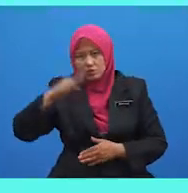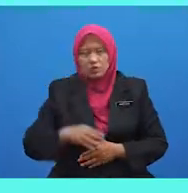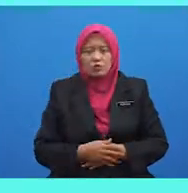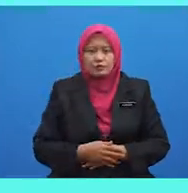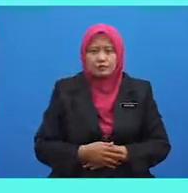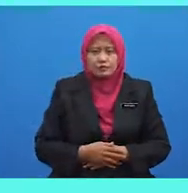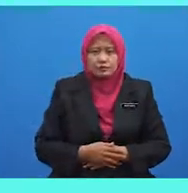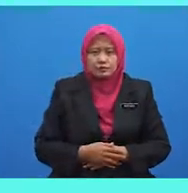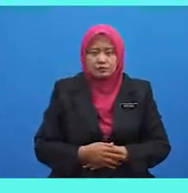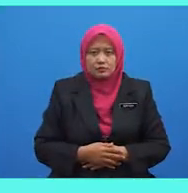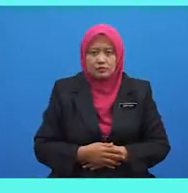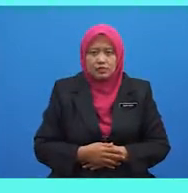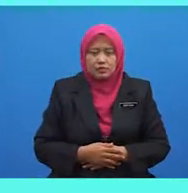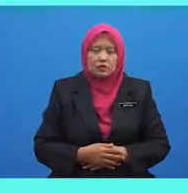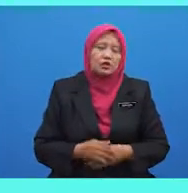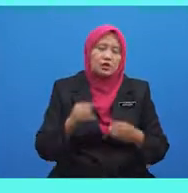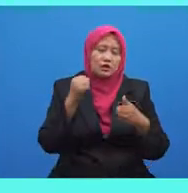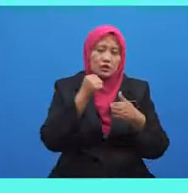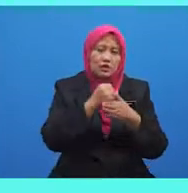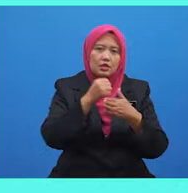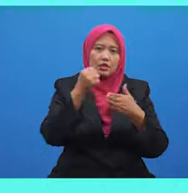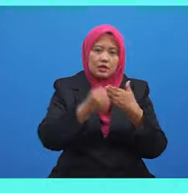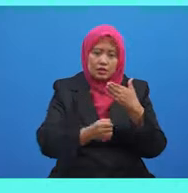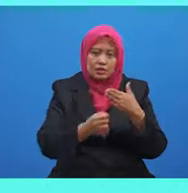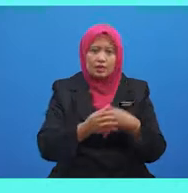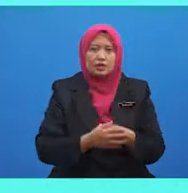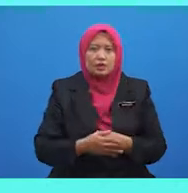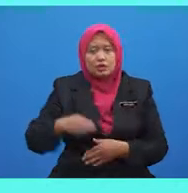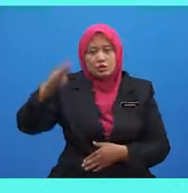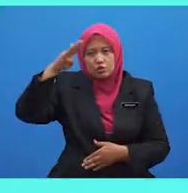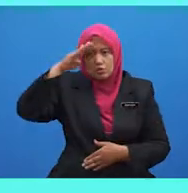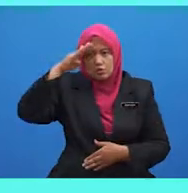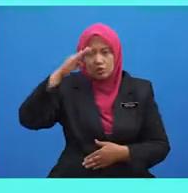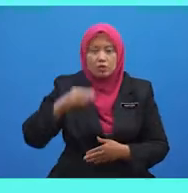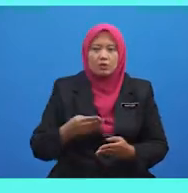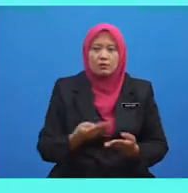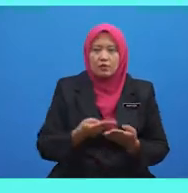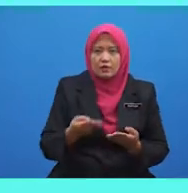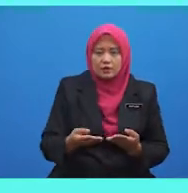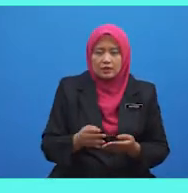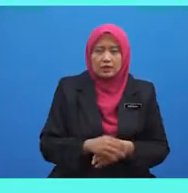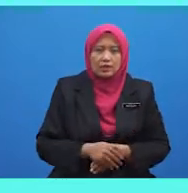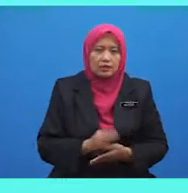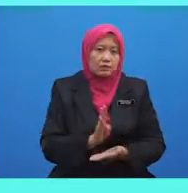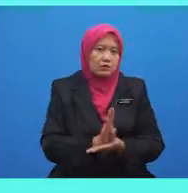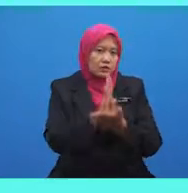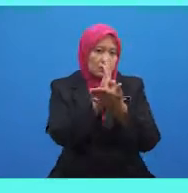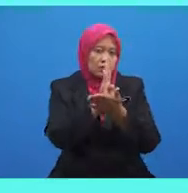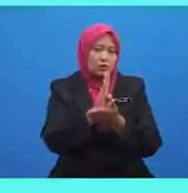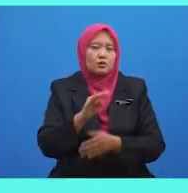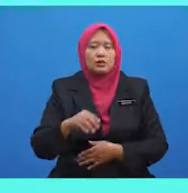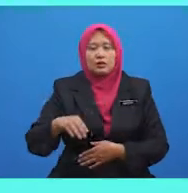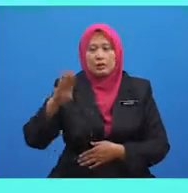Aceh. Peperangan ini berakhir apabila Johor memberikan bantuan kepada Belanda untuk mengalahkan